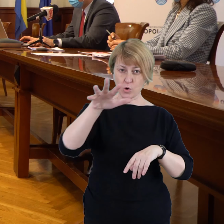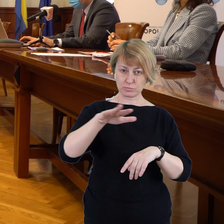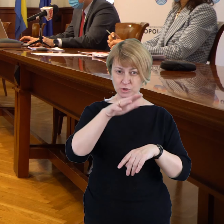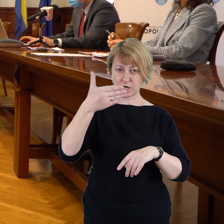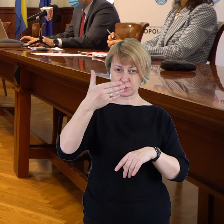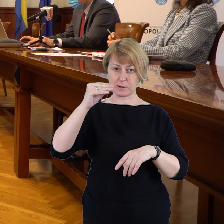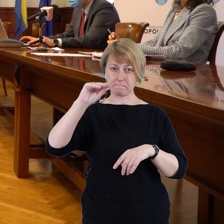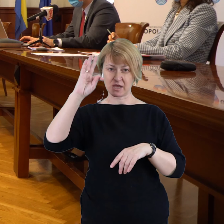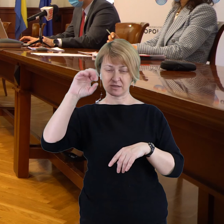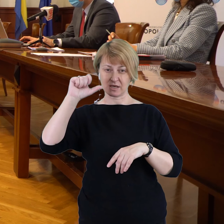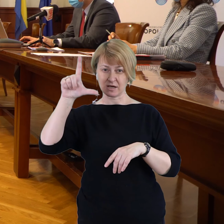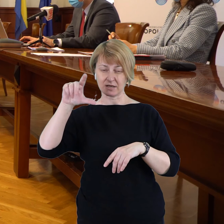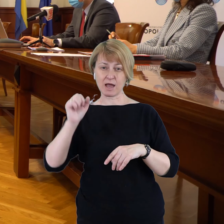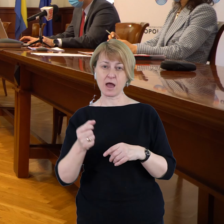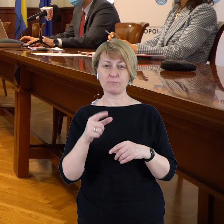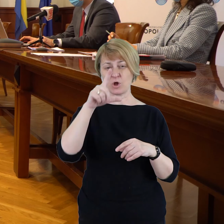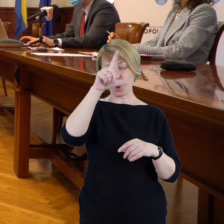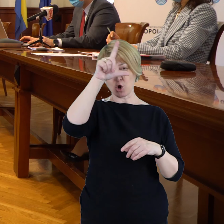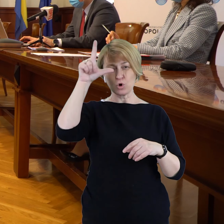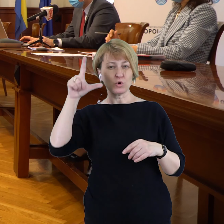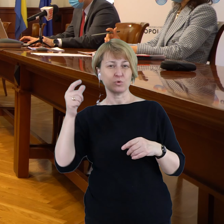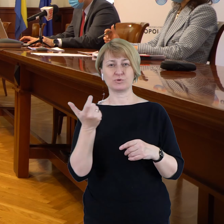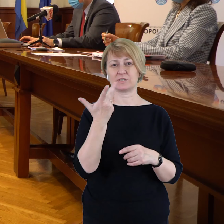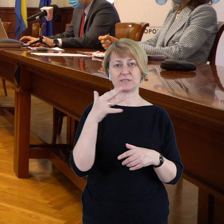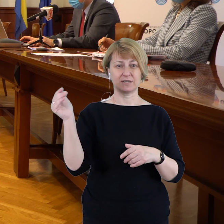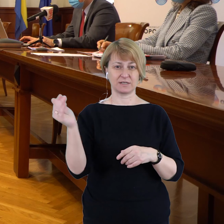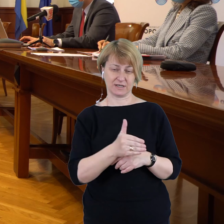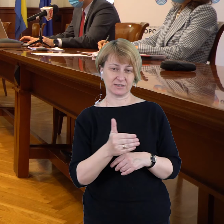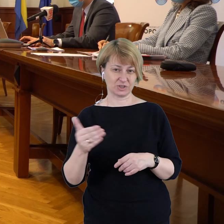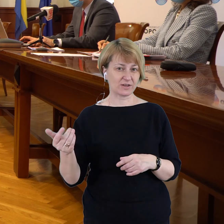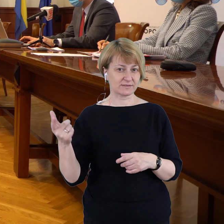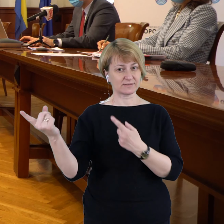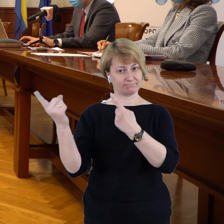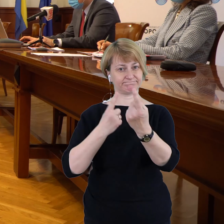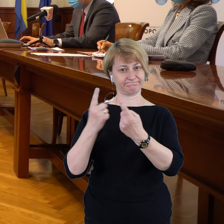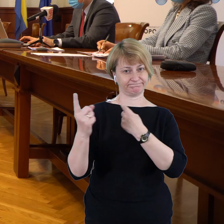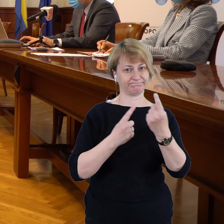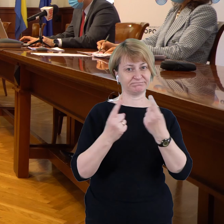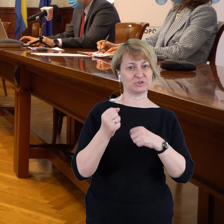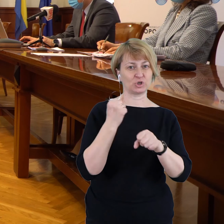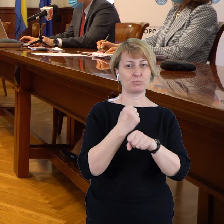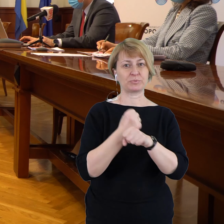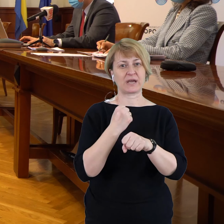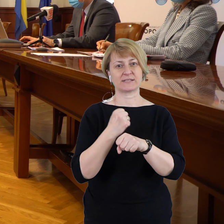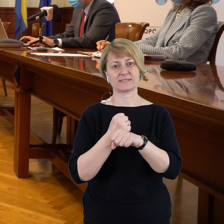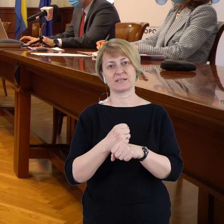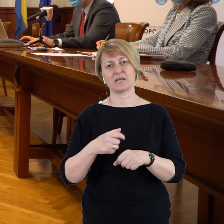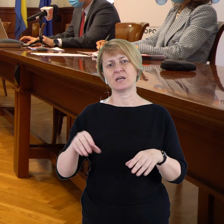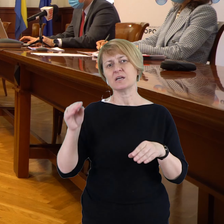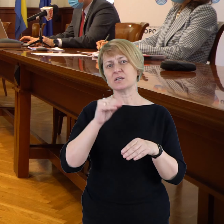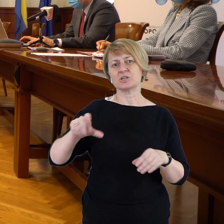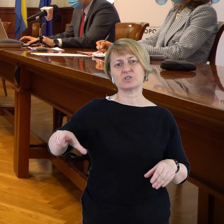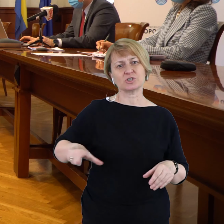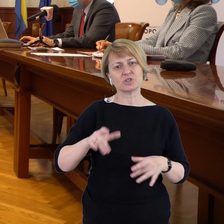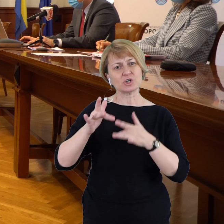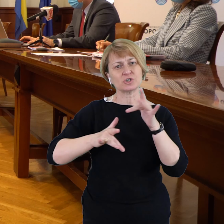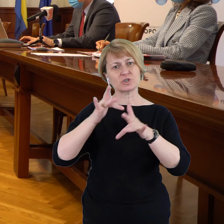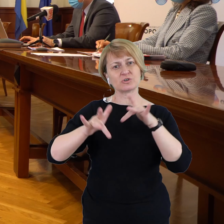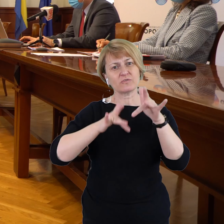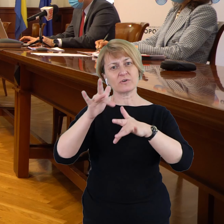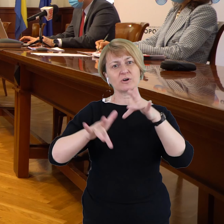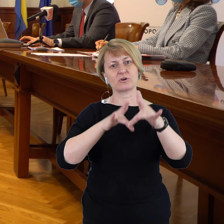które zatrudniają kilka tysięcy osób, stąd inwestycja w uzbrojenie tych terenów, również ścieżki